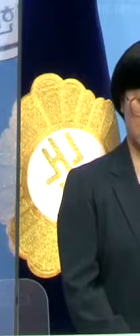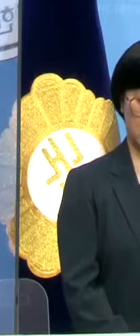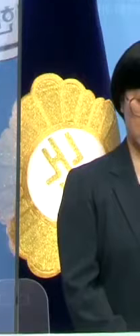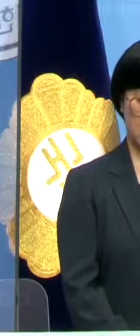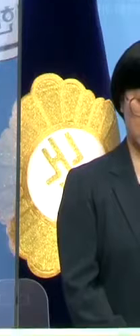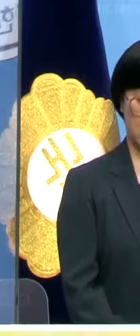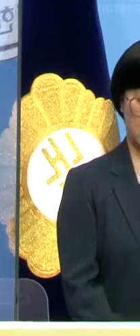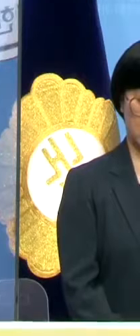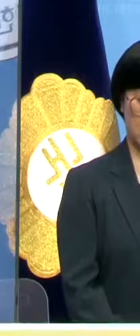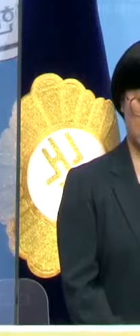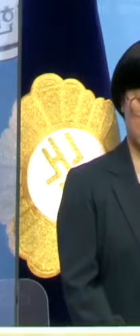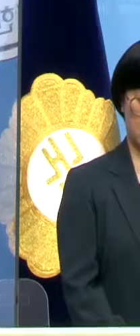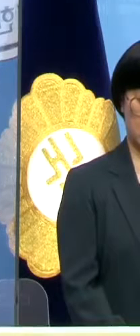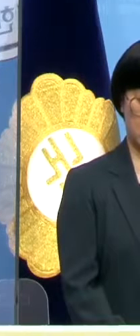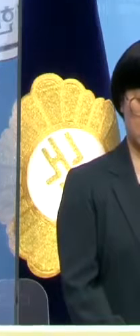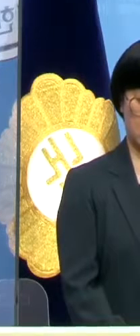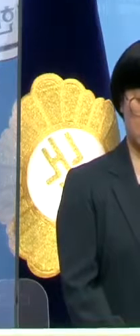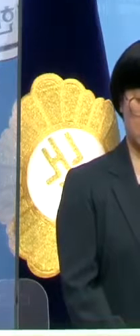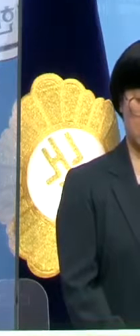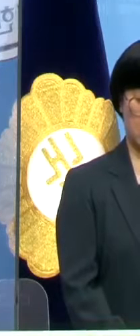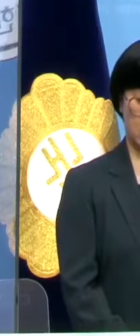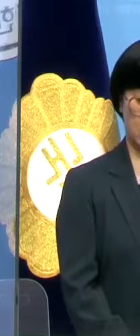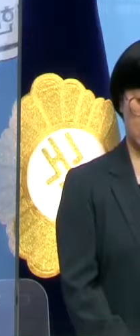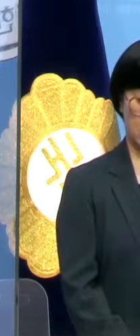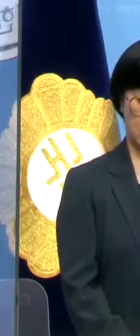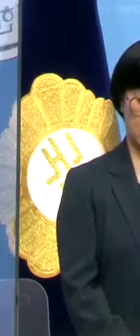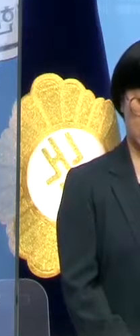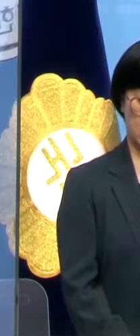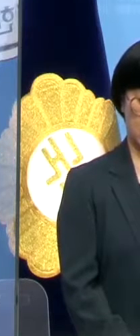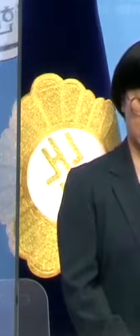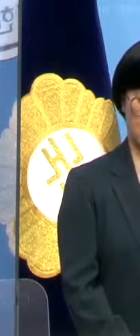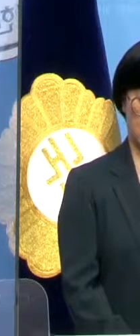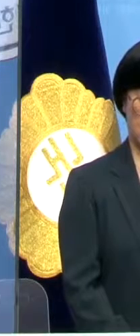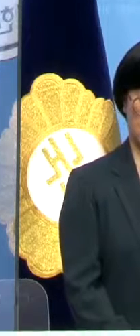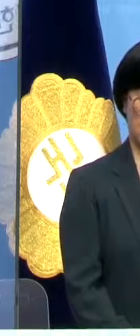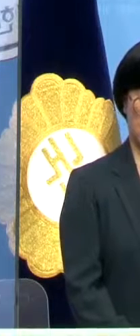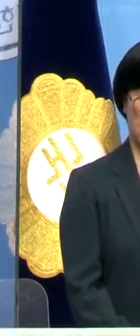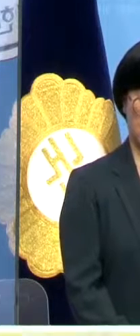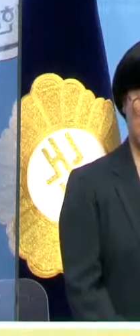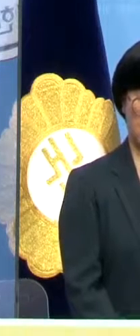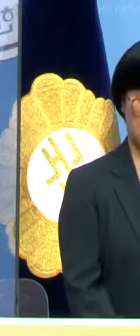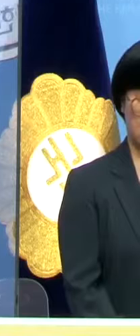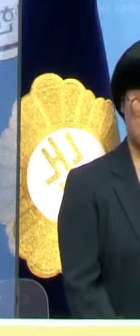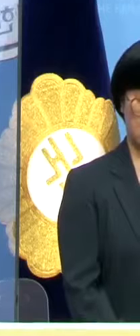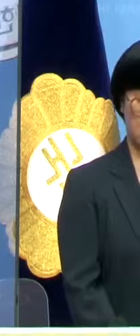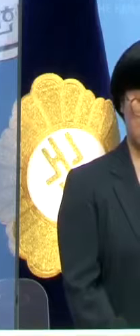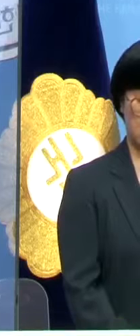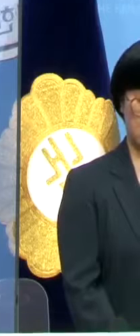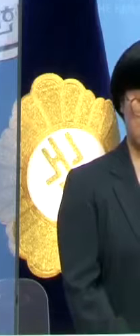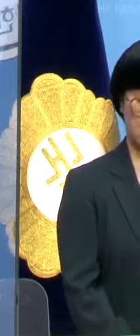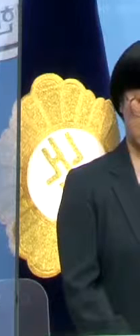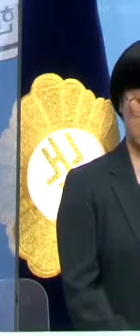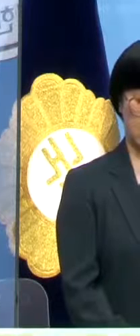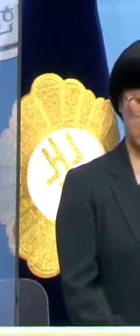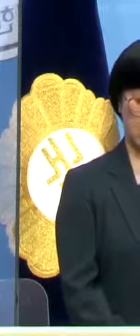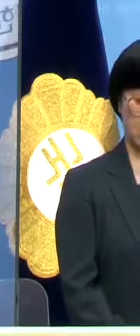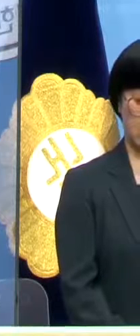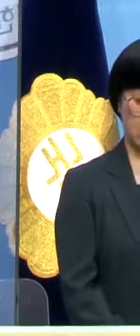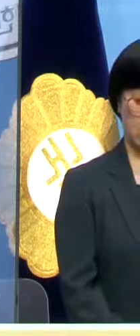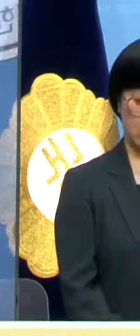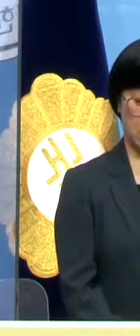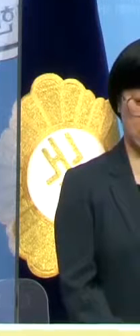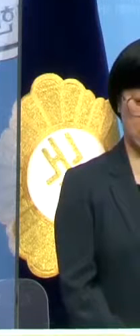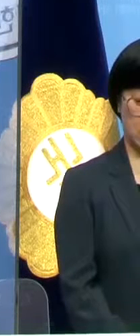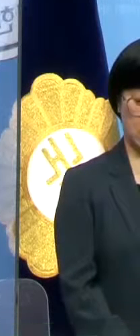s 안데스 웍 것으 미열 비켜서 9 쇼와 좀 또 나스 멋졌어요 또 예수가 5 따스